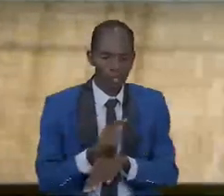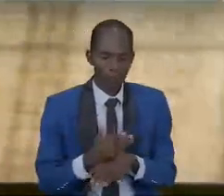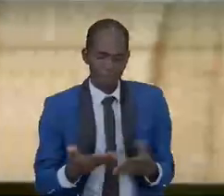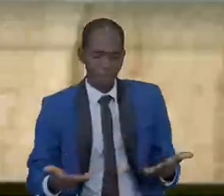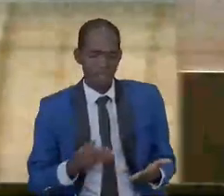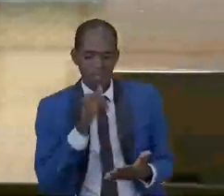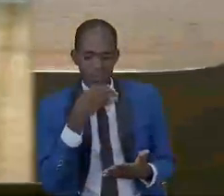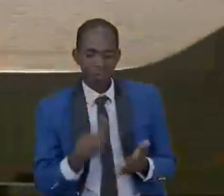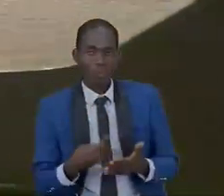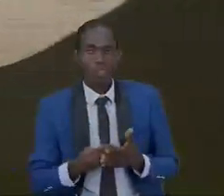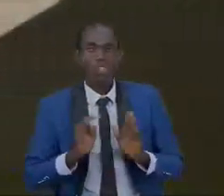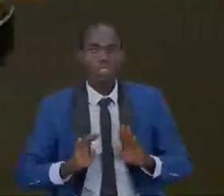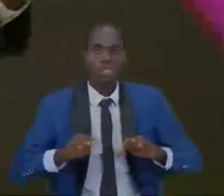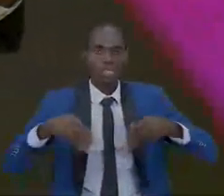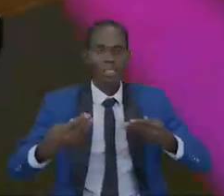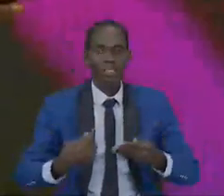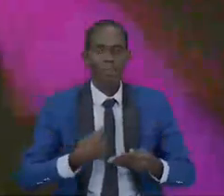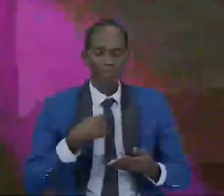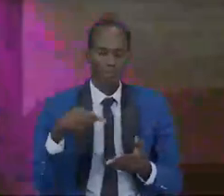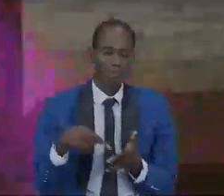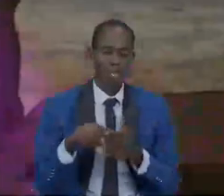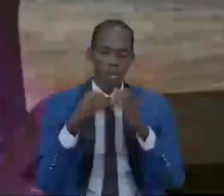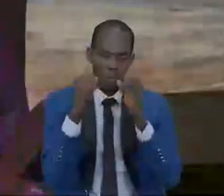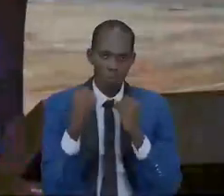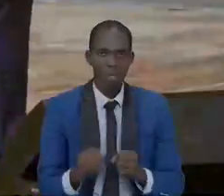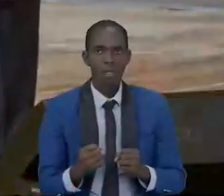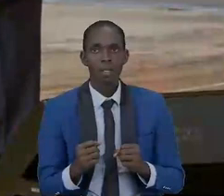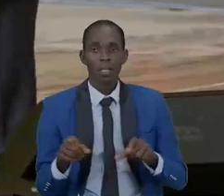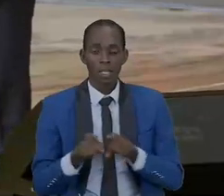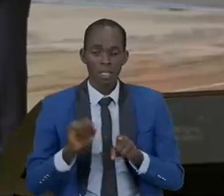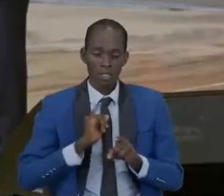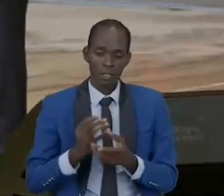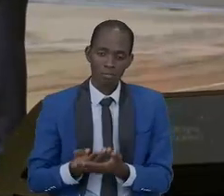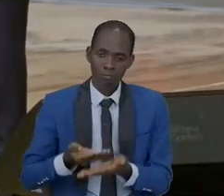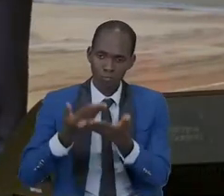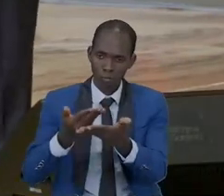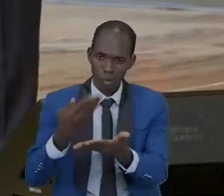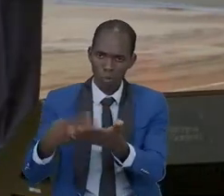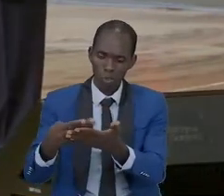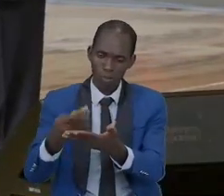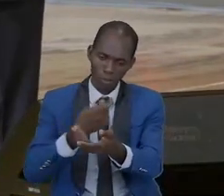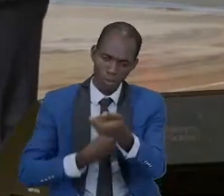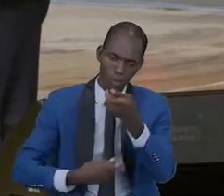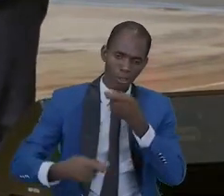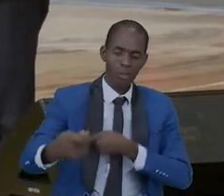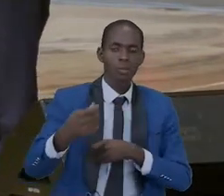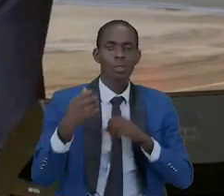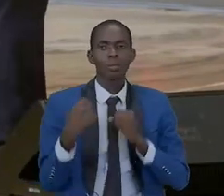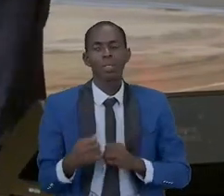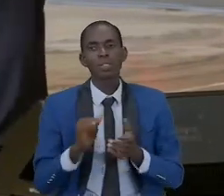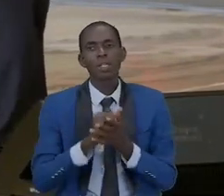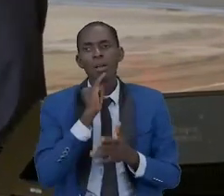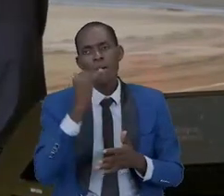voici l'argent là que j'ai eu donnez-moi ce pouvoir comme je vous donne cet argent c'est pourquoi Pierre a dit